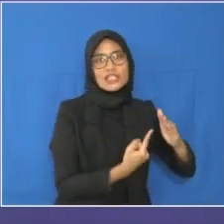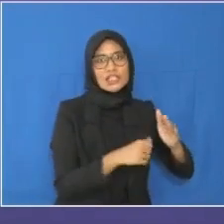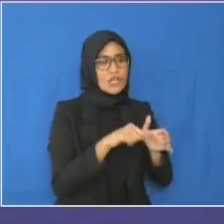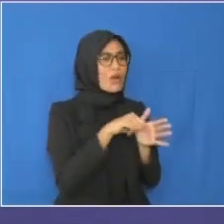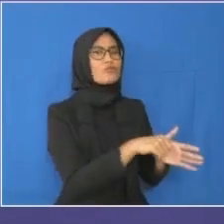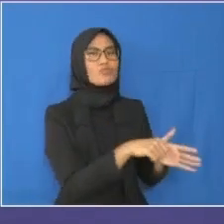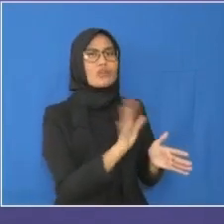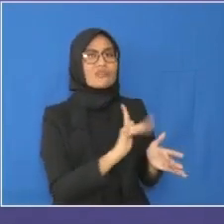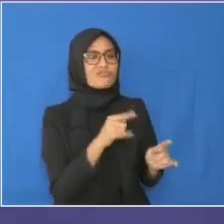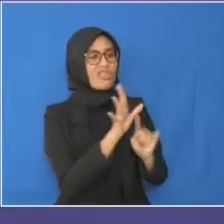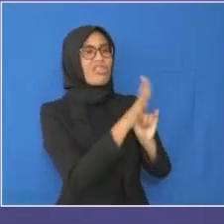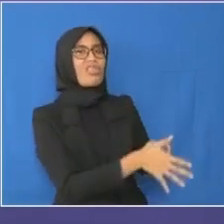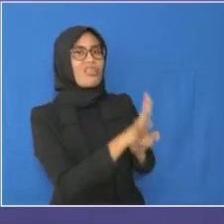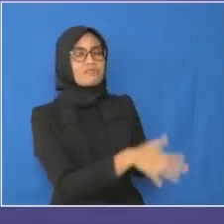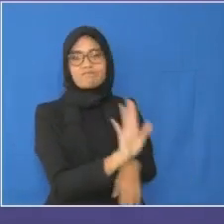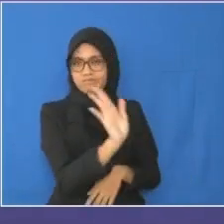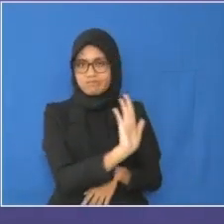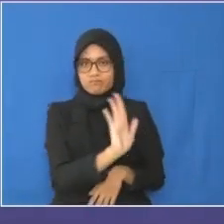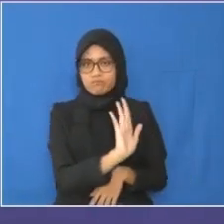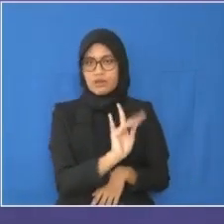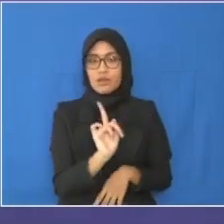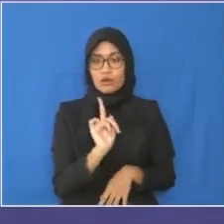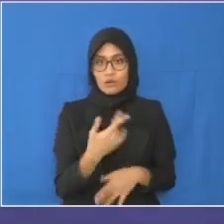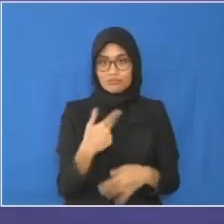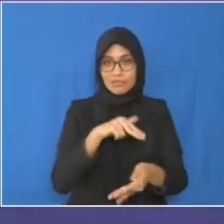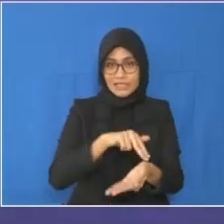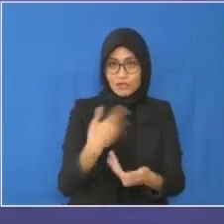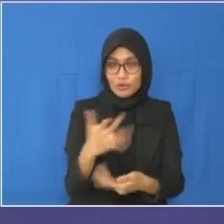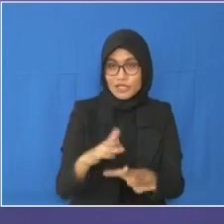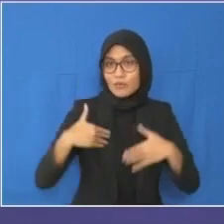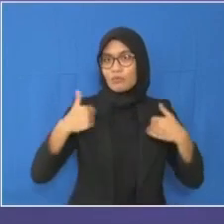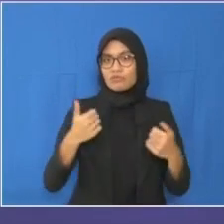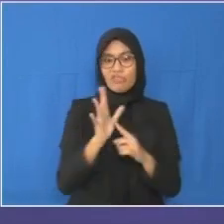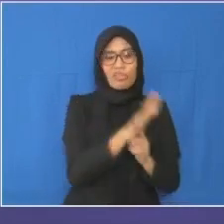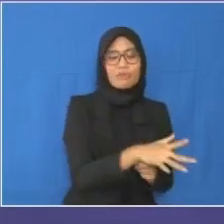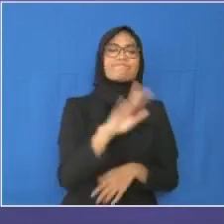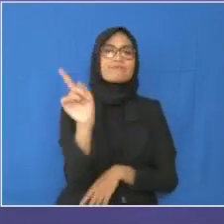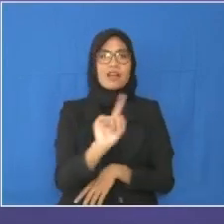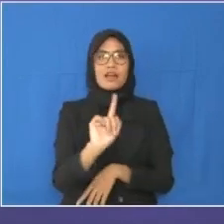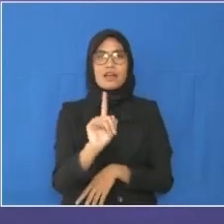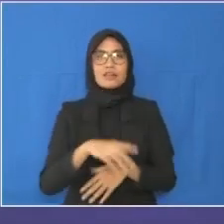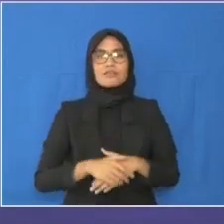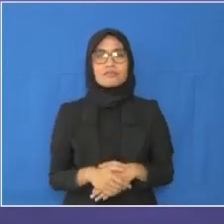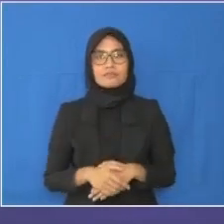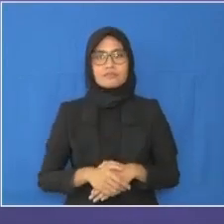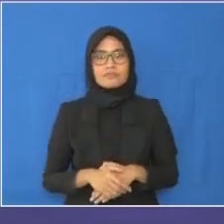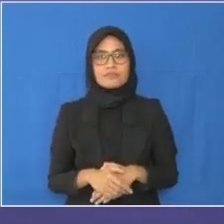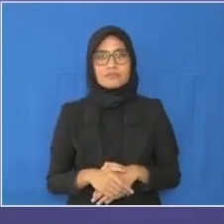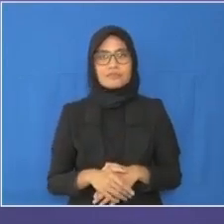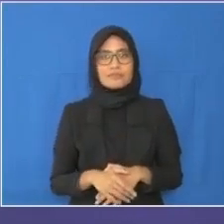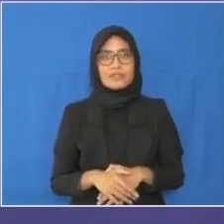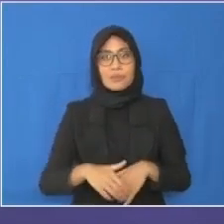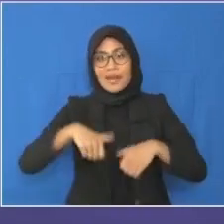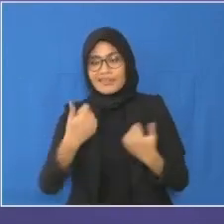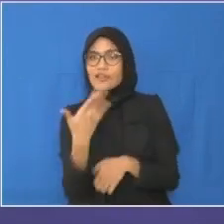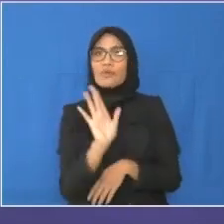jangan didiskriminasi pasif covert 19 yang sudah sembuh Hai keberhasilan untuk membendung penularan copied